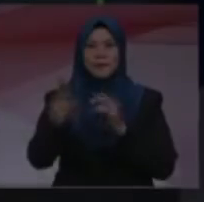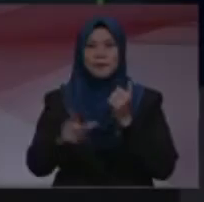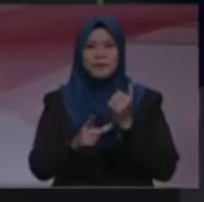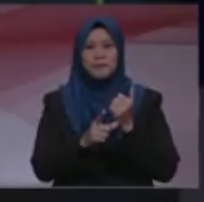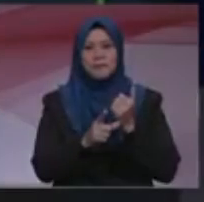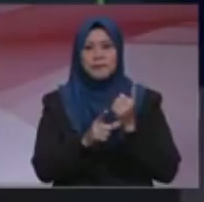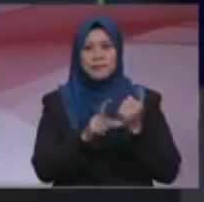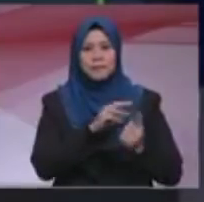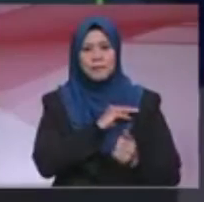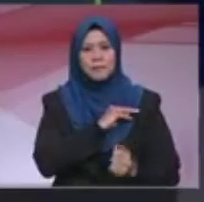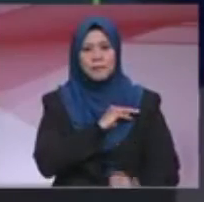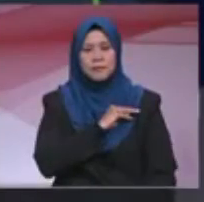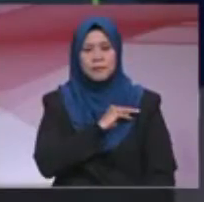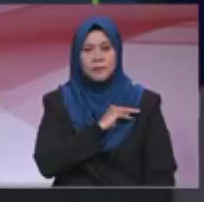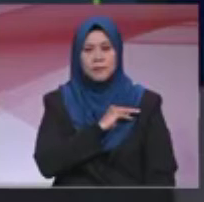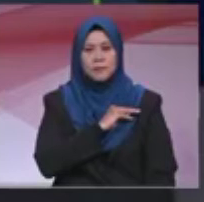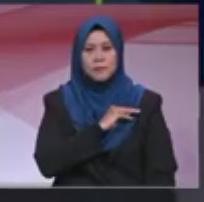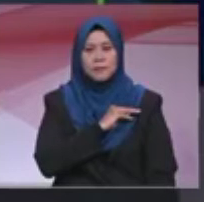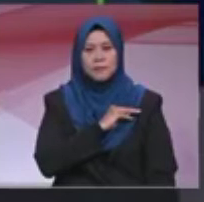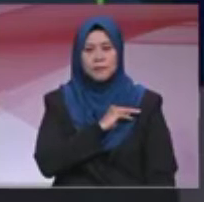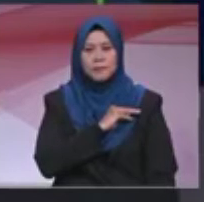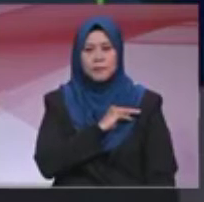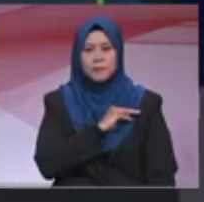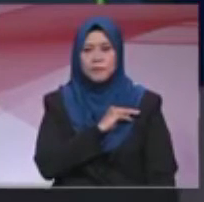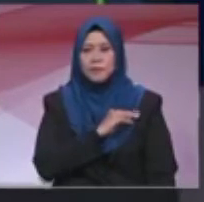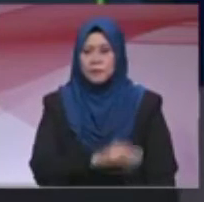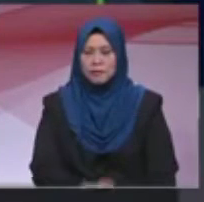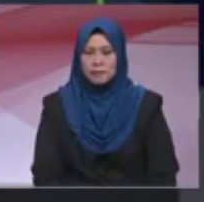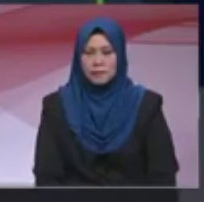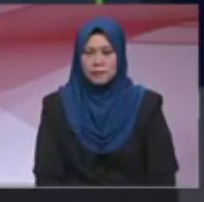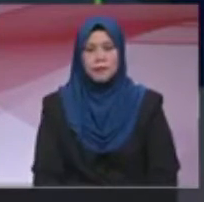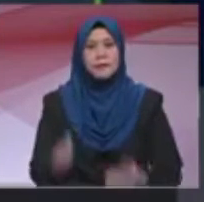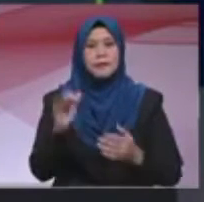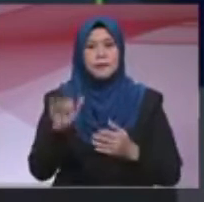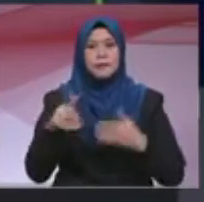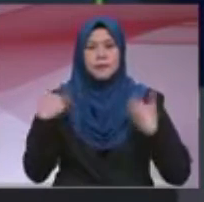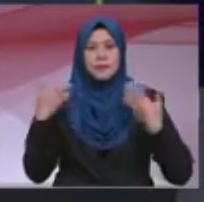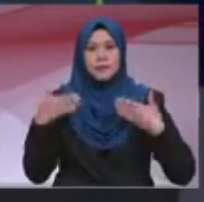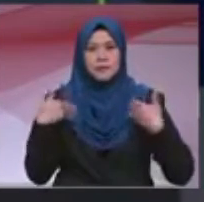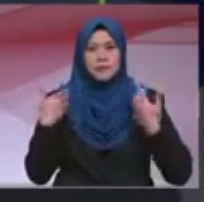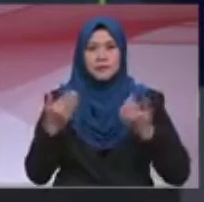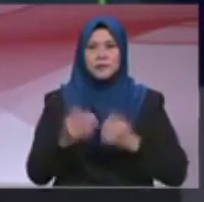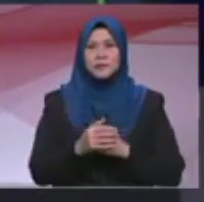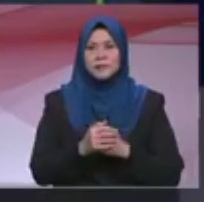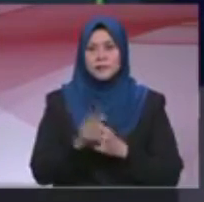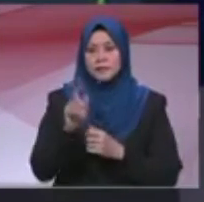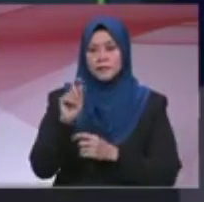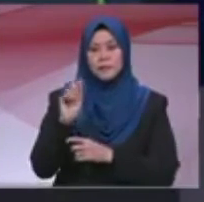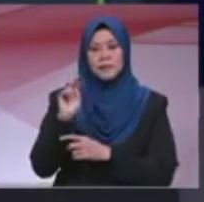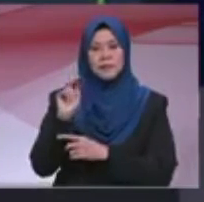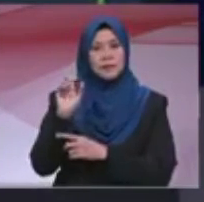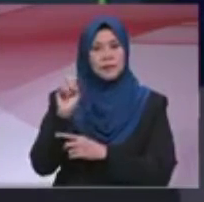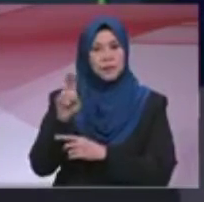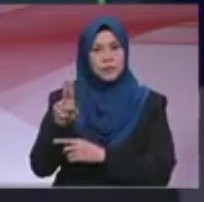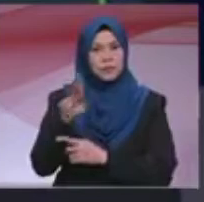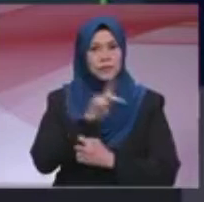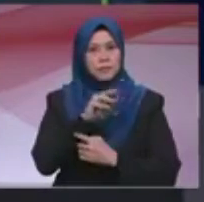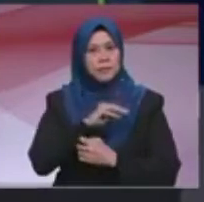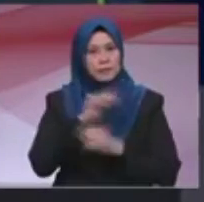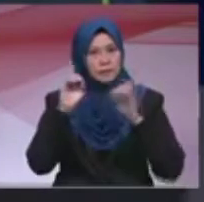Perdana Menteri Pendidikan Dr. Mahang Sun, Yang Berbahagia Datuk KSU Kementerian